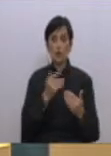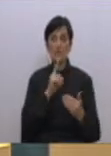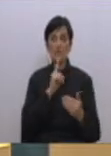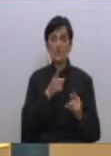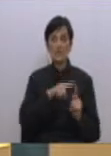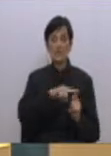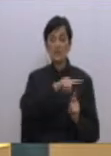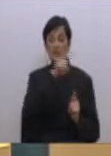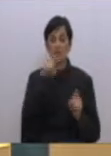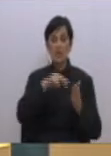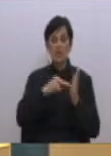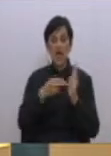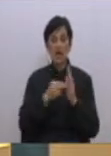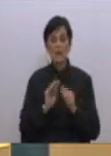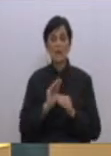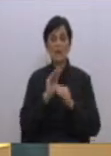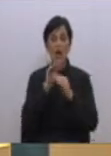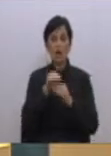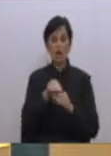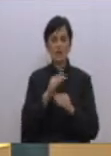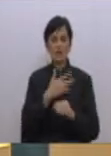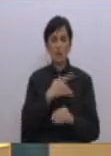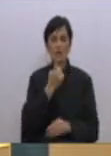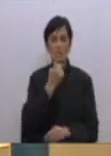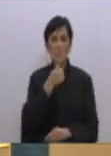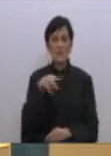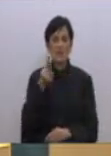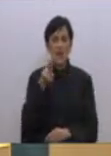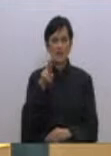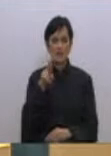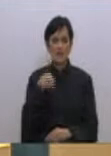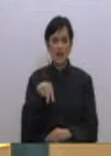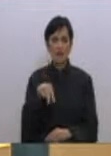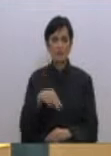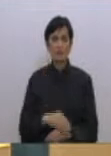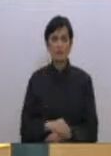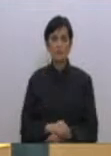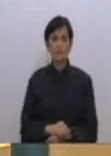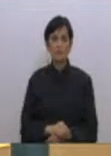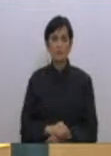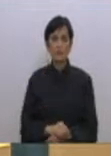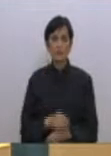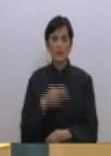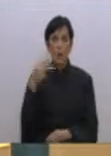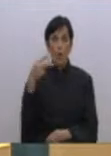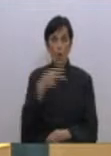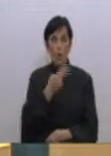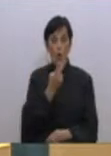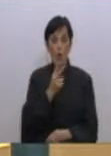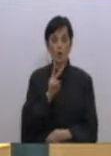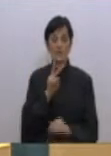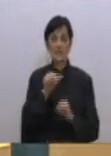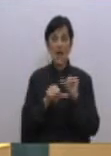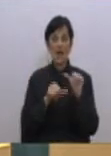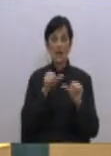განმავლობაში გეგმა გაიზარდა დაახლოებით მილიარდი ლარით. 2022